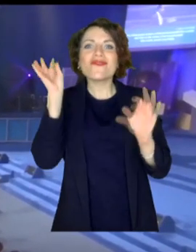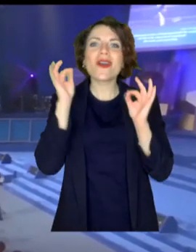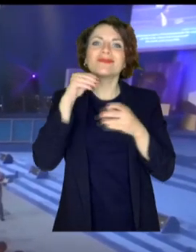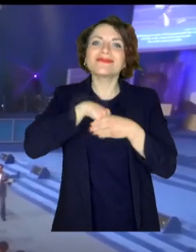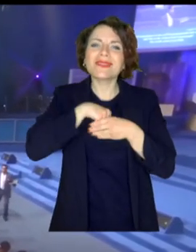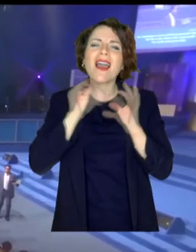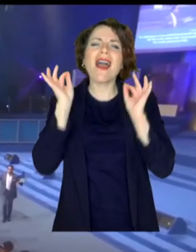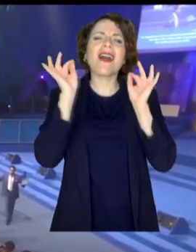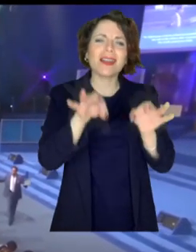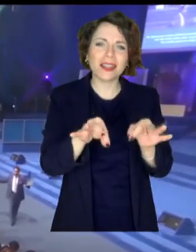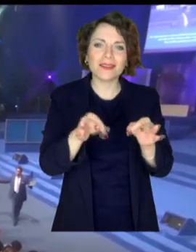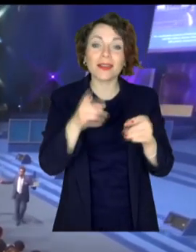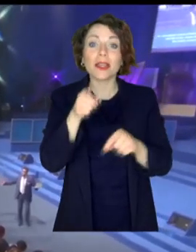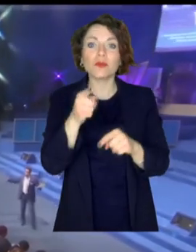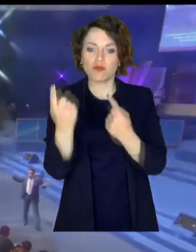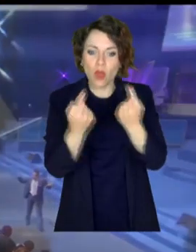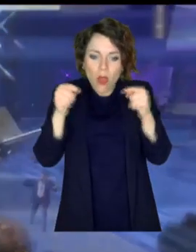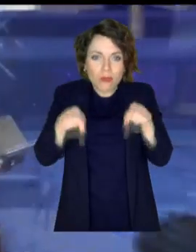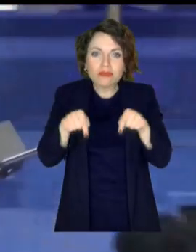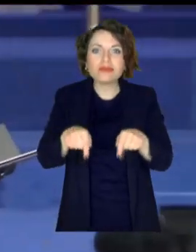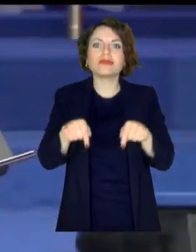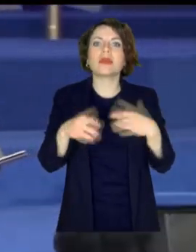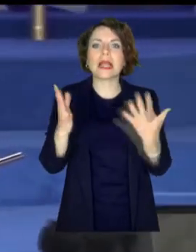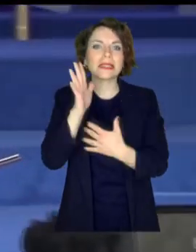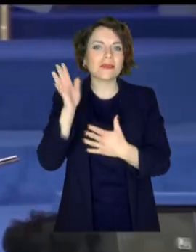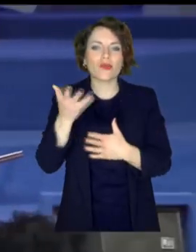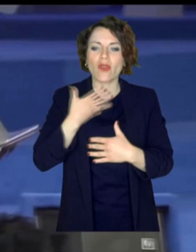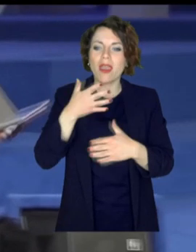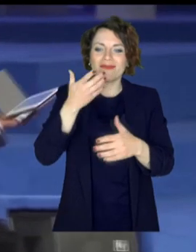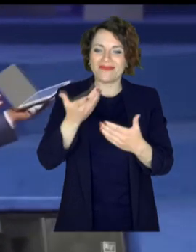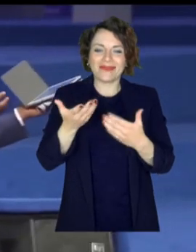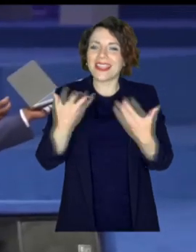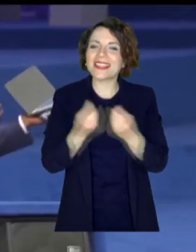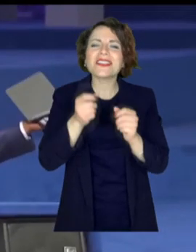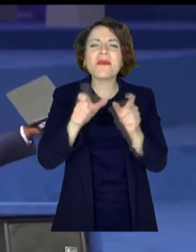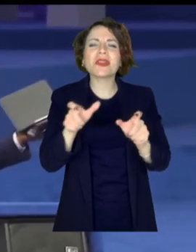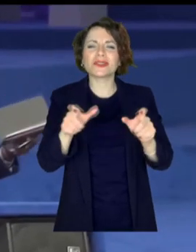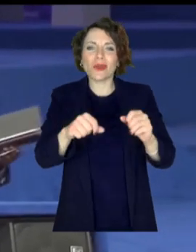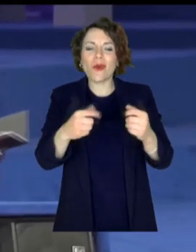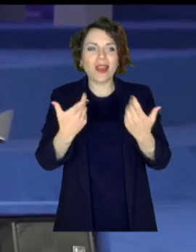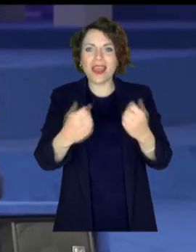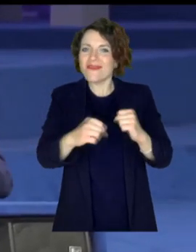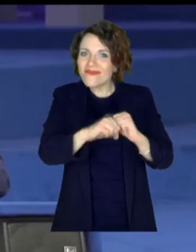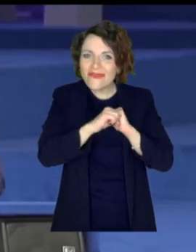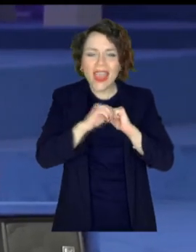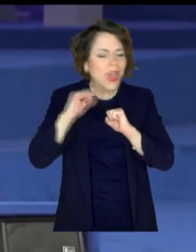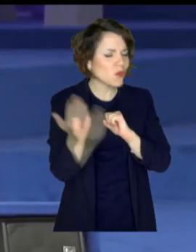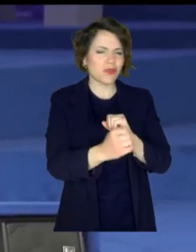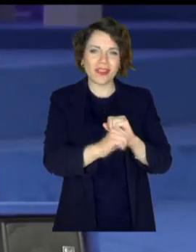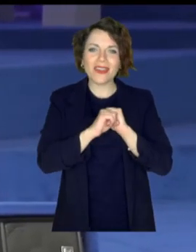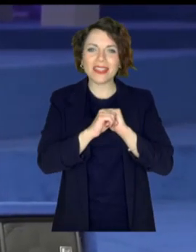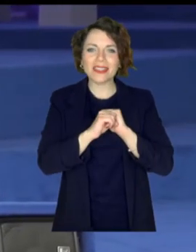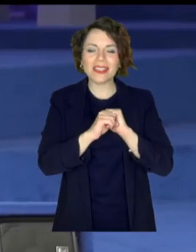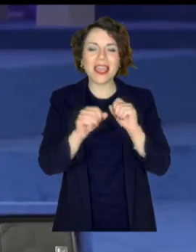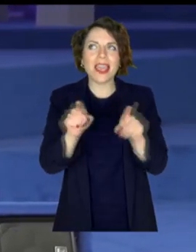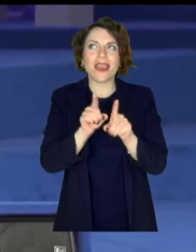E quando ti trovi in un posto come questo, in cui ci sono molte altre persone che hanno fede, stanno tutti attirando, ma io sono